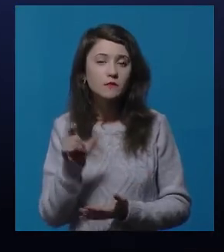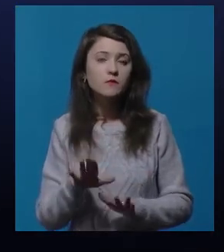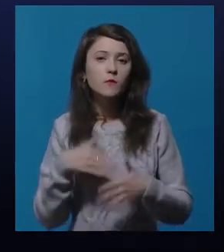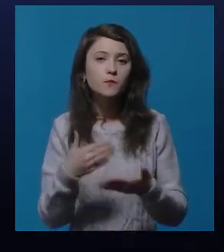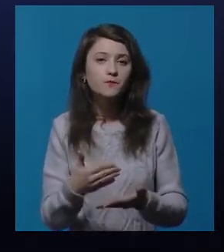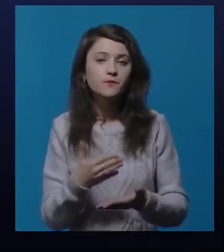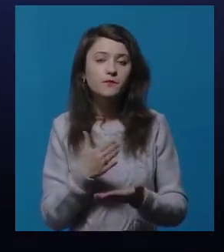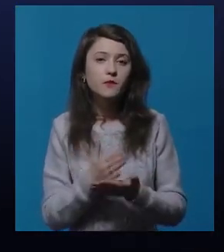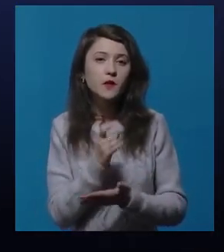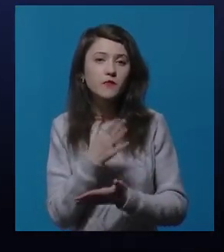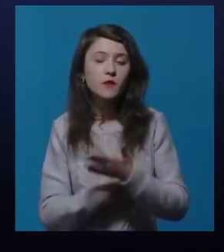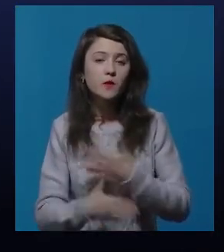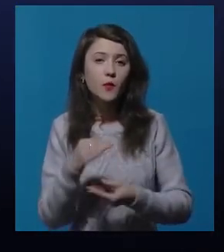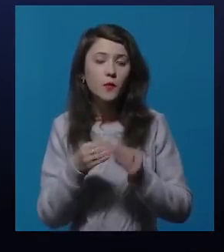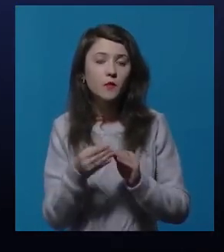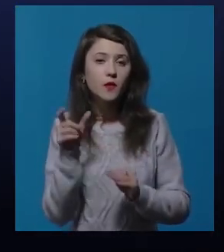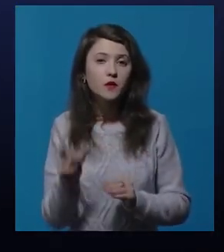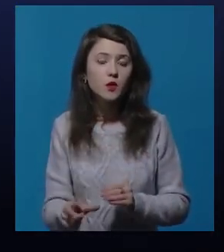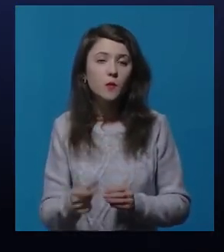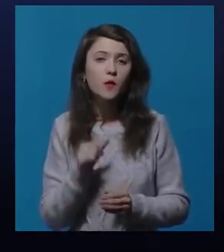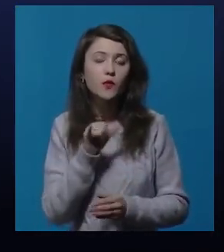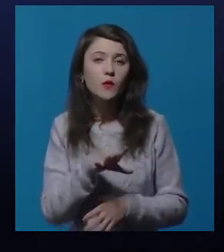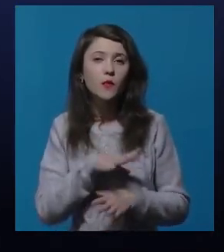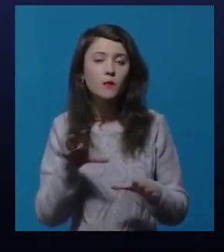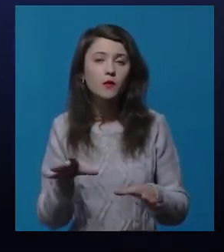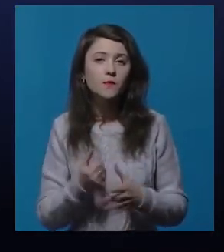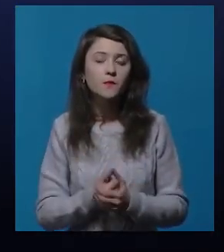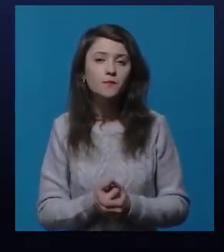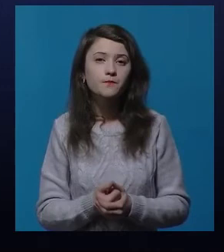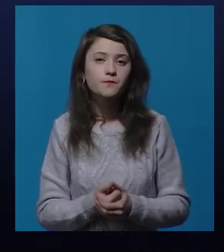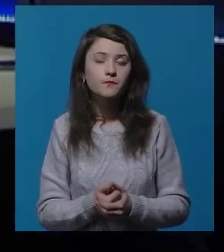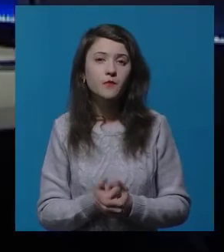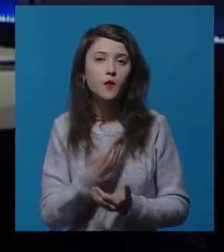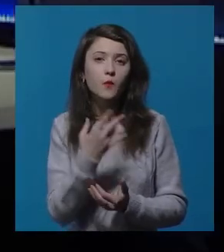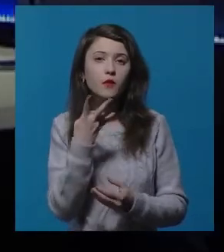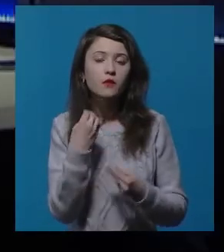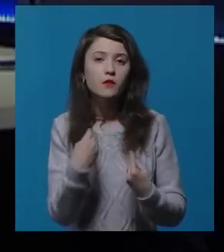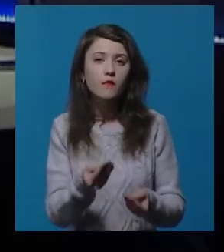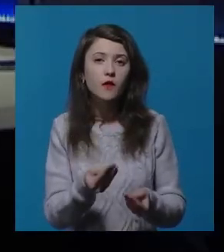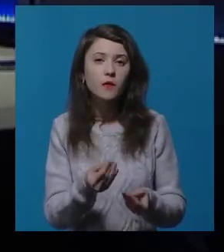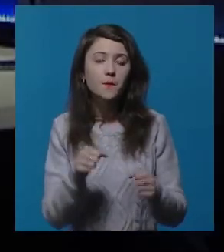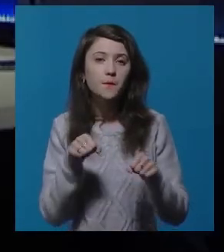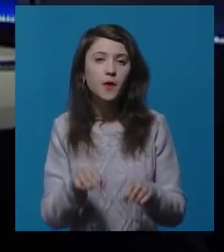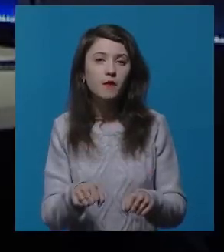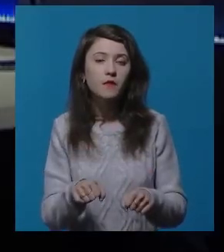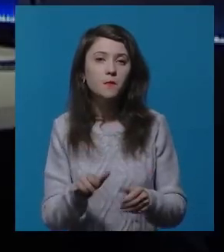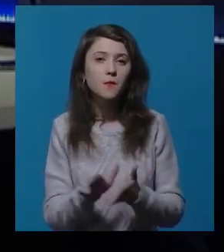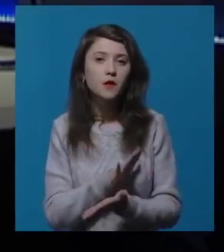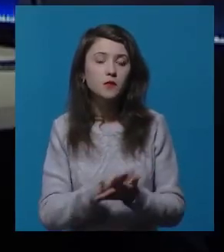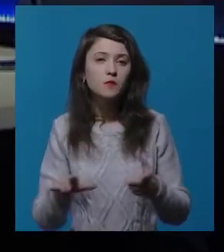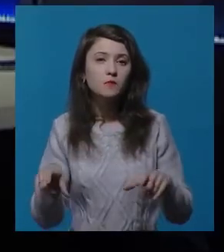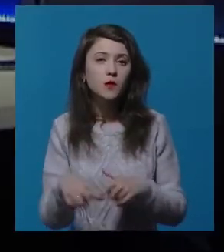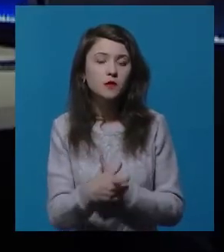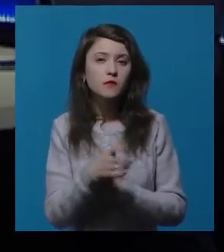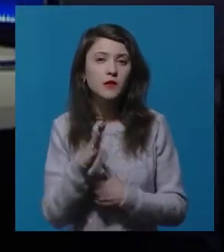з інвалідністю, в нього не було, йому не надавали права безкоштовного приїзду в